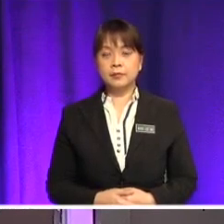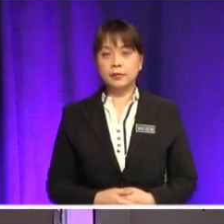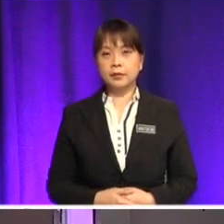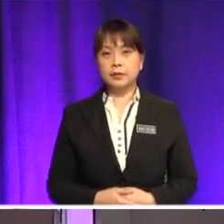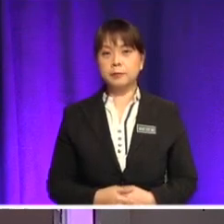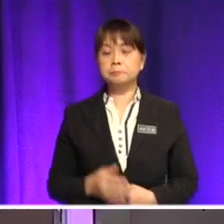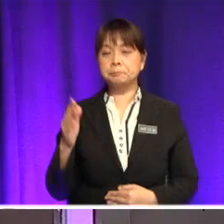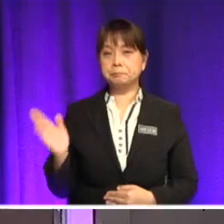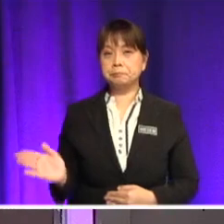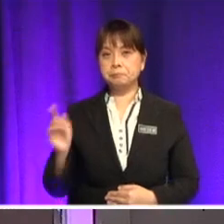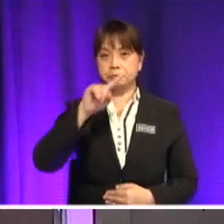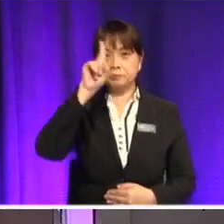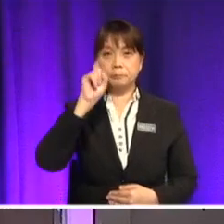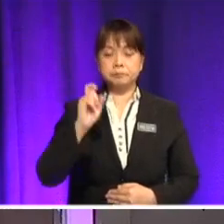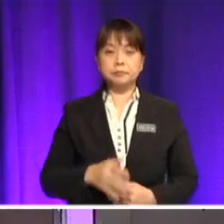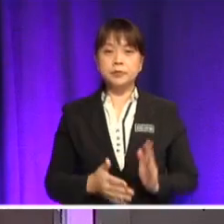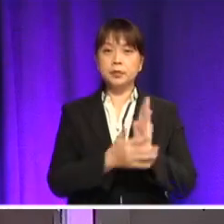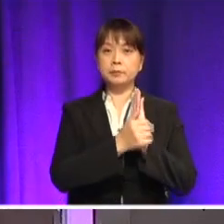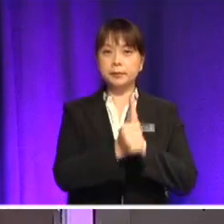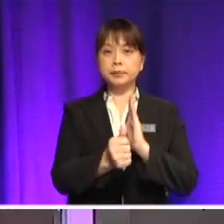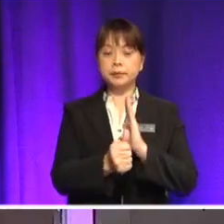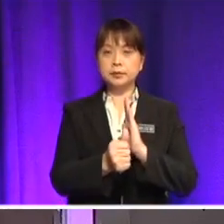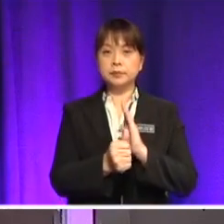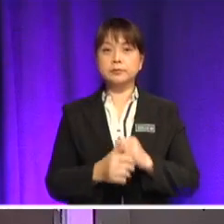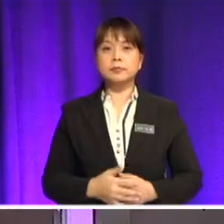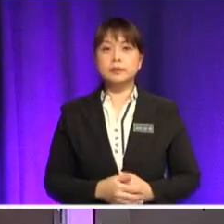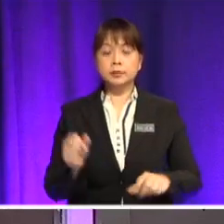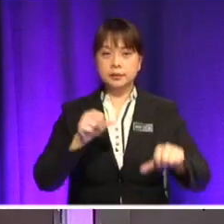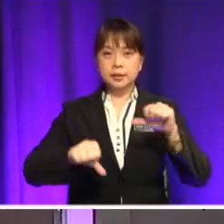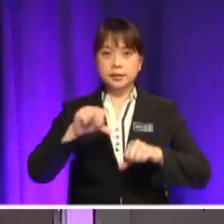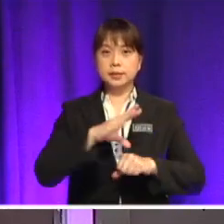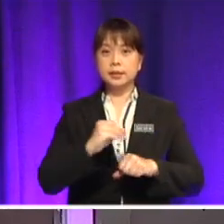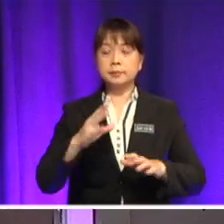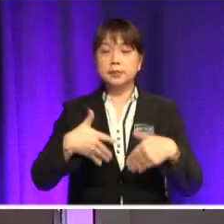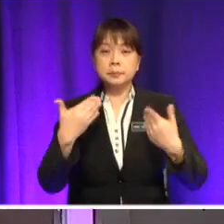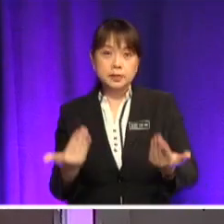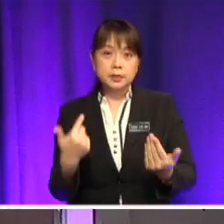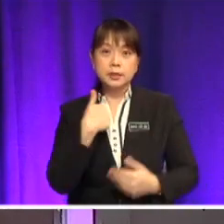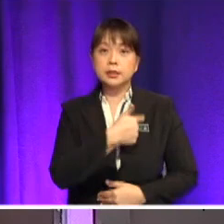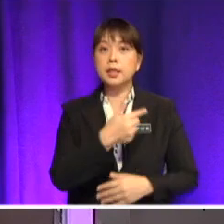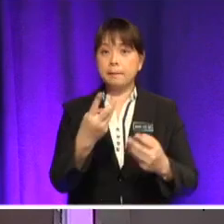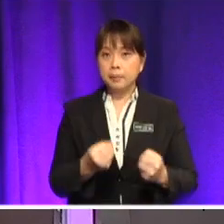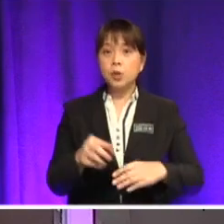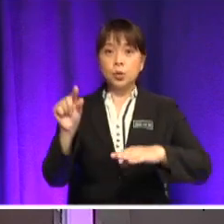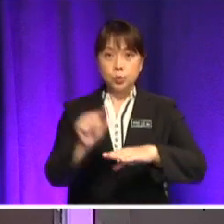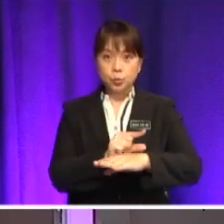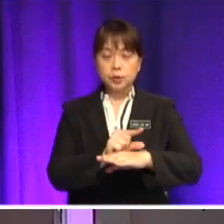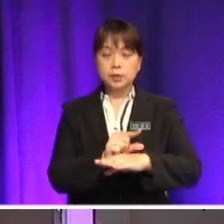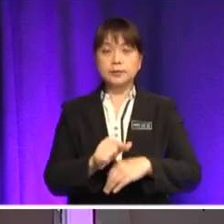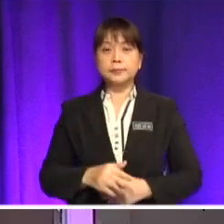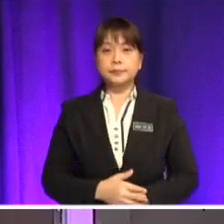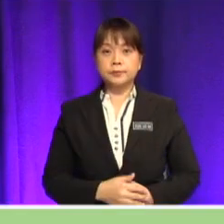mengenai aspek Kemayoran proses sains dan juga mengaplikasi jadi di sini juga